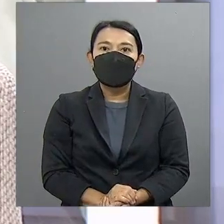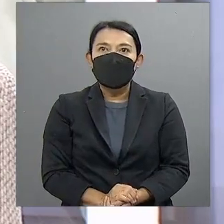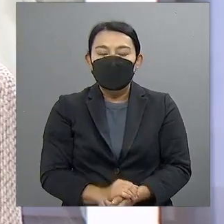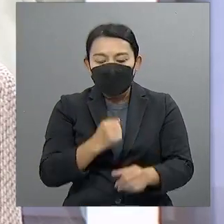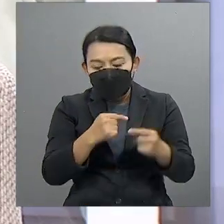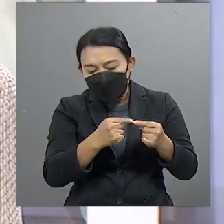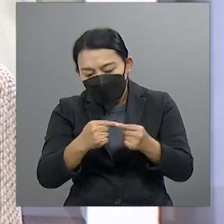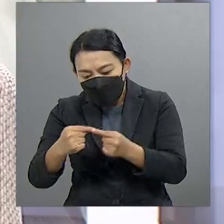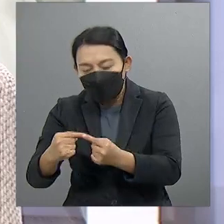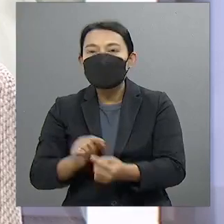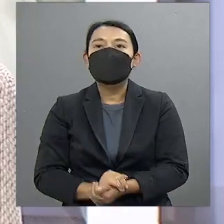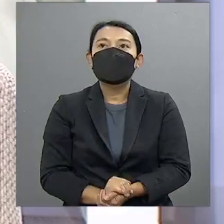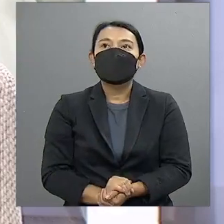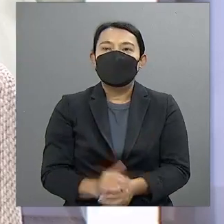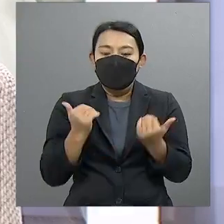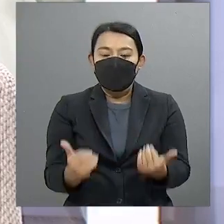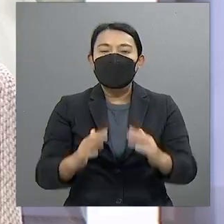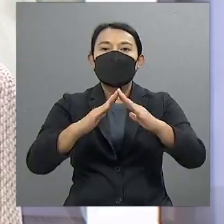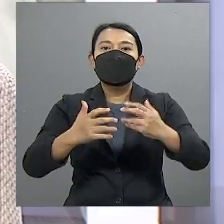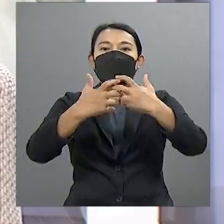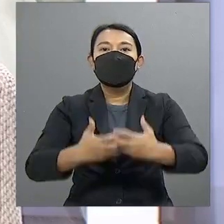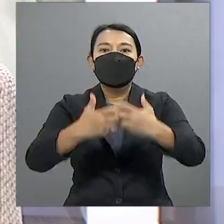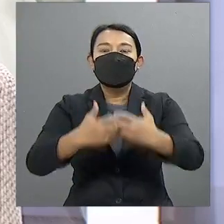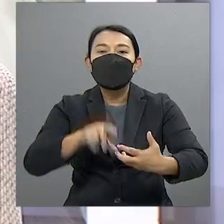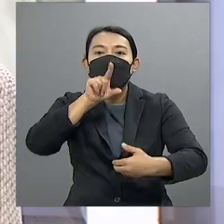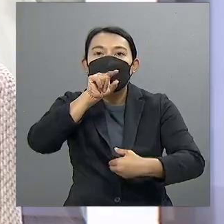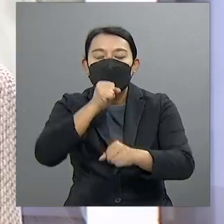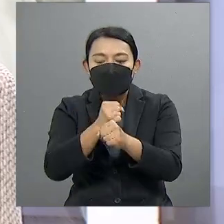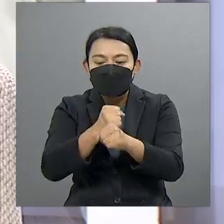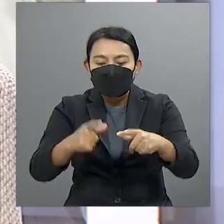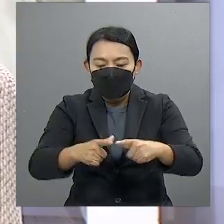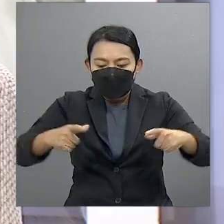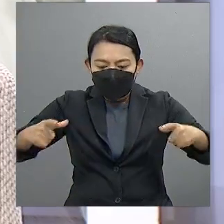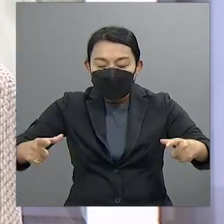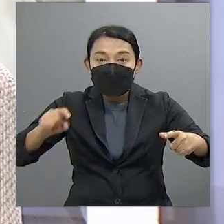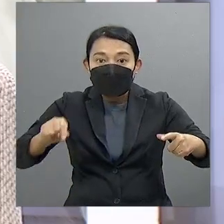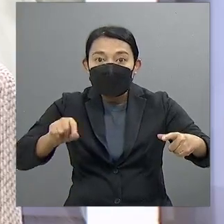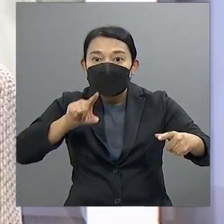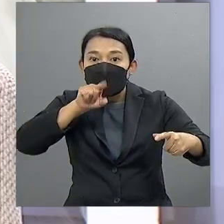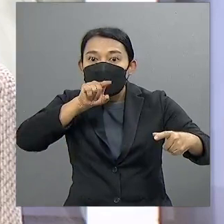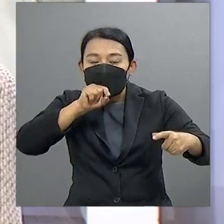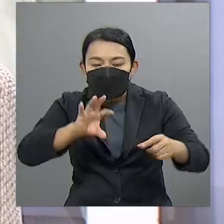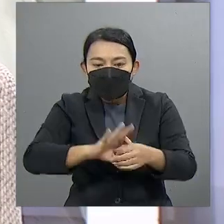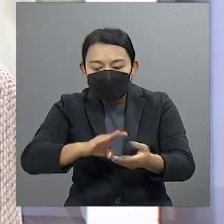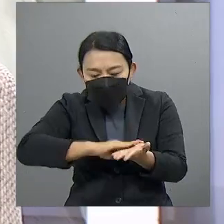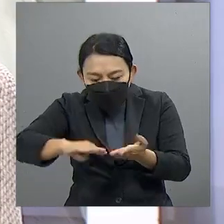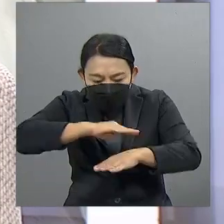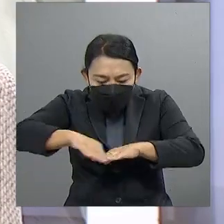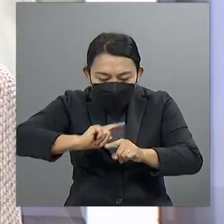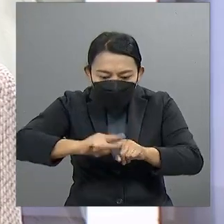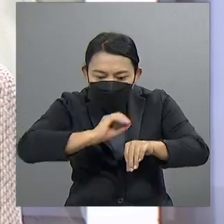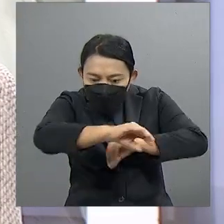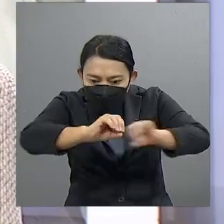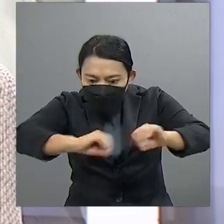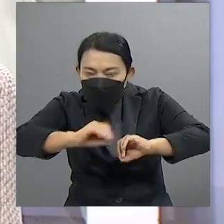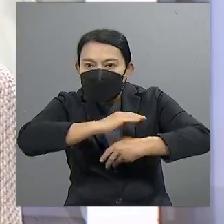ในครั้งนี้พอมันเป็นโรงงานชำแหละไก่ที่เป็นโรงงานขนาดใหญ่มีการกระจายเนื้อไก่ไปทำเป็นเนื้อไก่แปรรูปตามโรงงานอื่นๆด้วยหลายคน